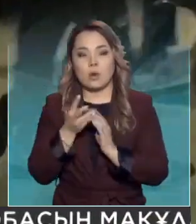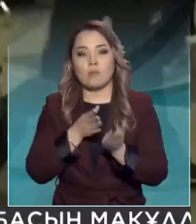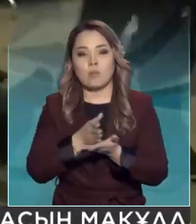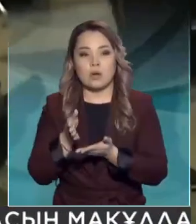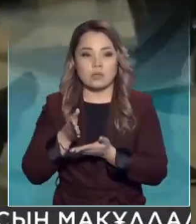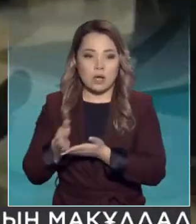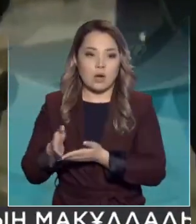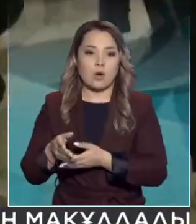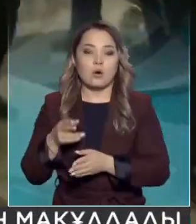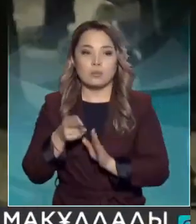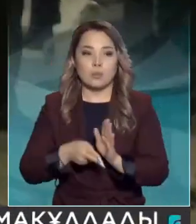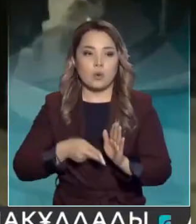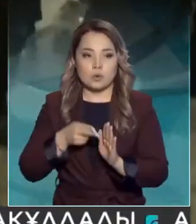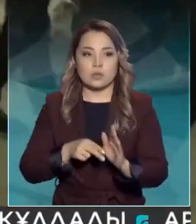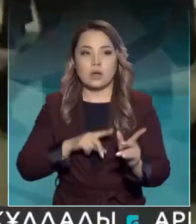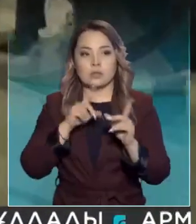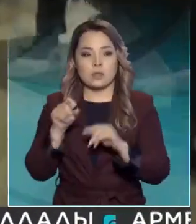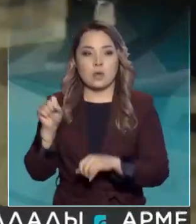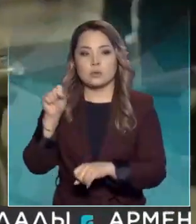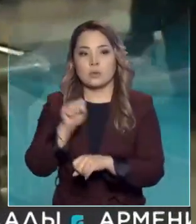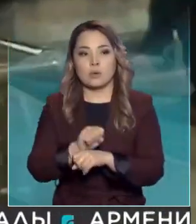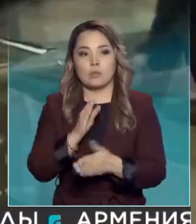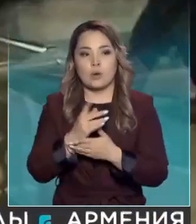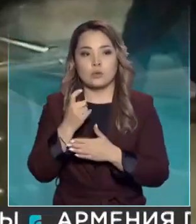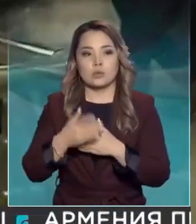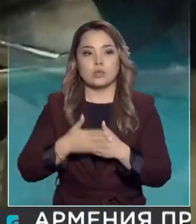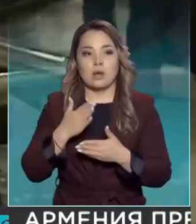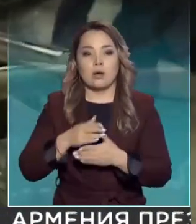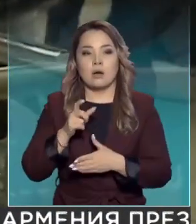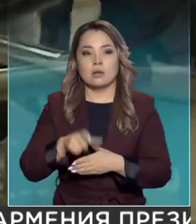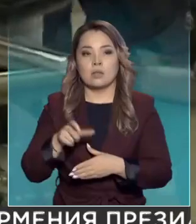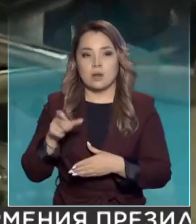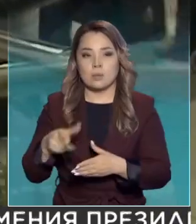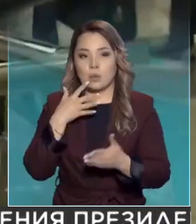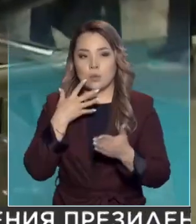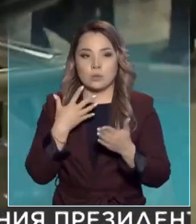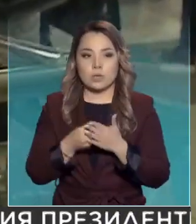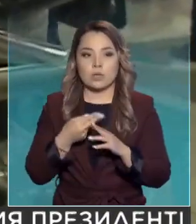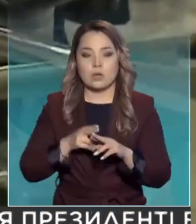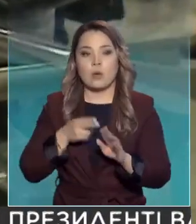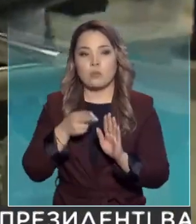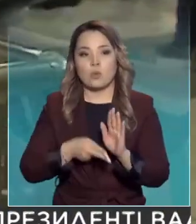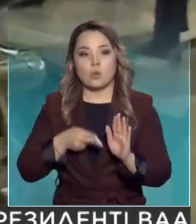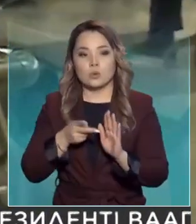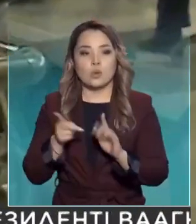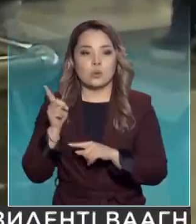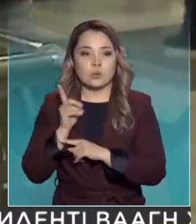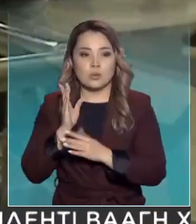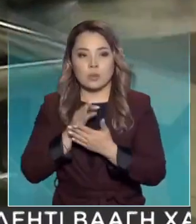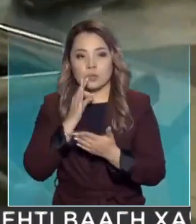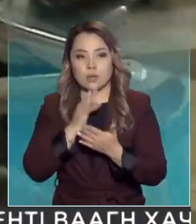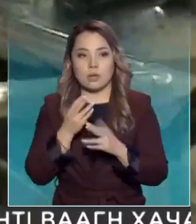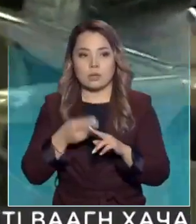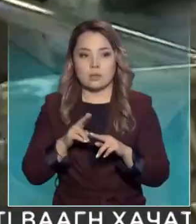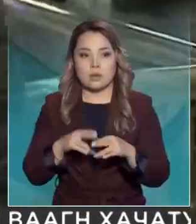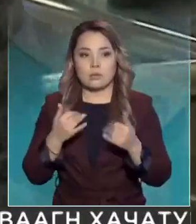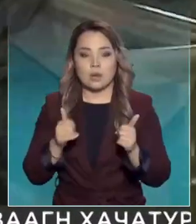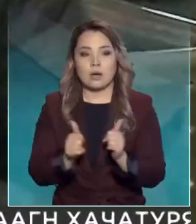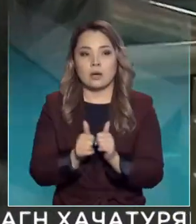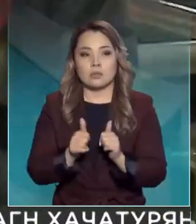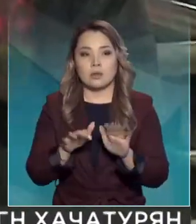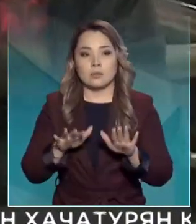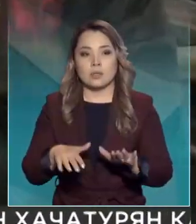бағытқа жолаушылар пойызы тоқтаған. Салдарынан қазір жүздеген адам міне өзінің пойызын күтіп отыр. Менің дәл қазір